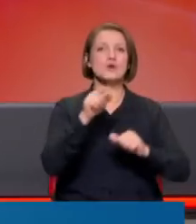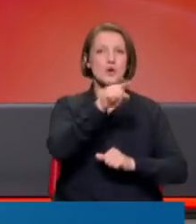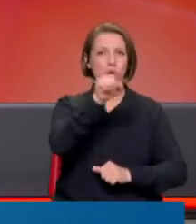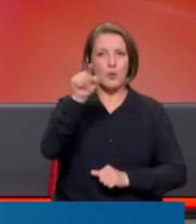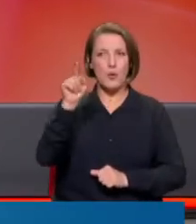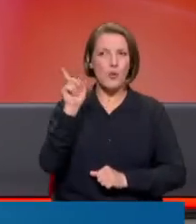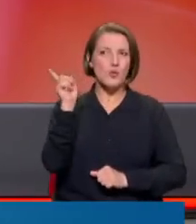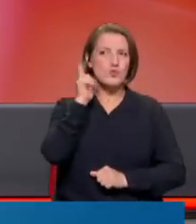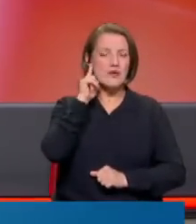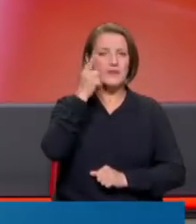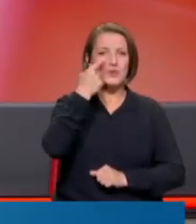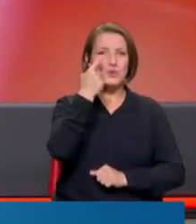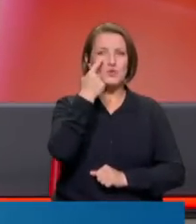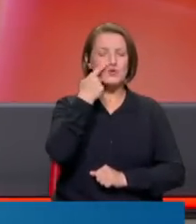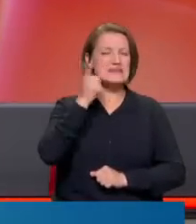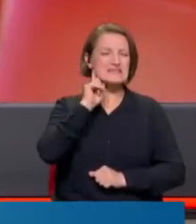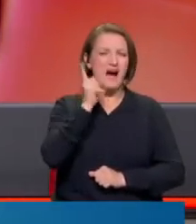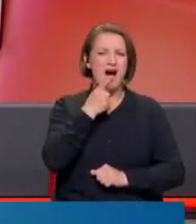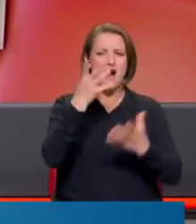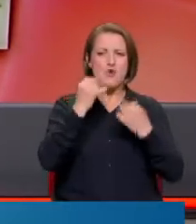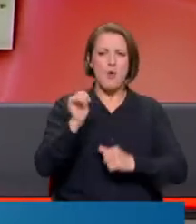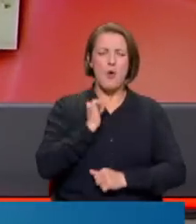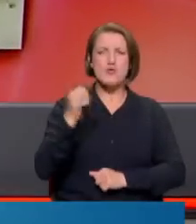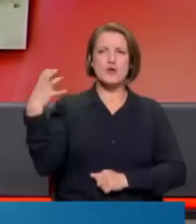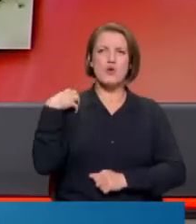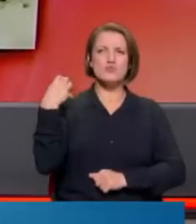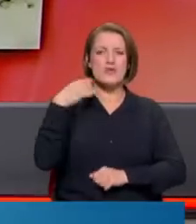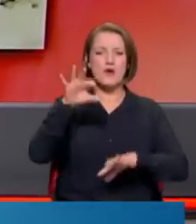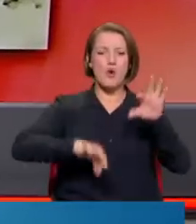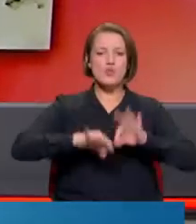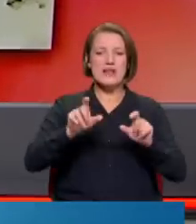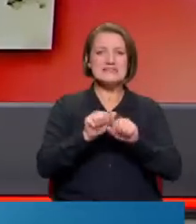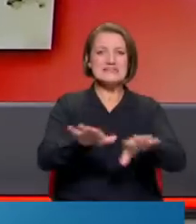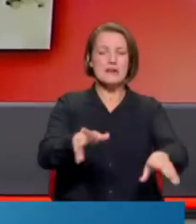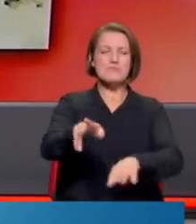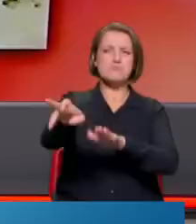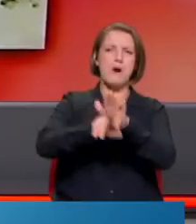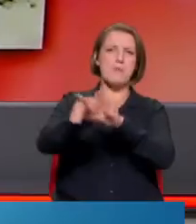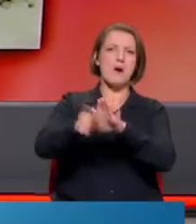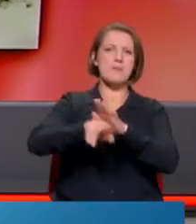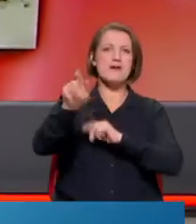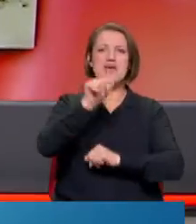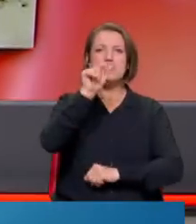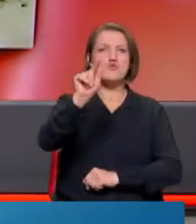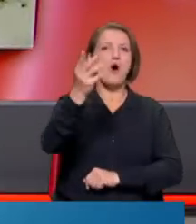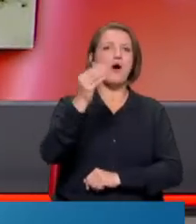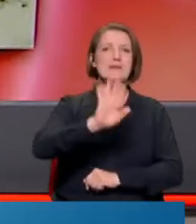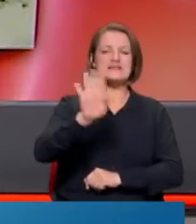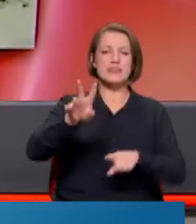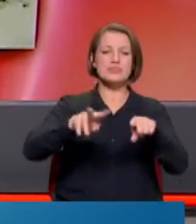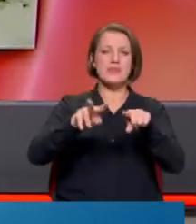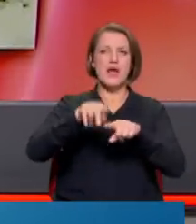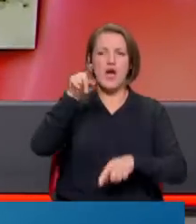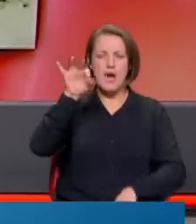önemli kulağını ve gözünü sağır edecek ordunun Komuta Kontrol sistemlerini uğrayacaktır burada ve hiç kuşkunuz olmasın netenyahu